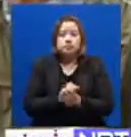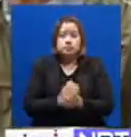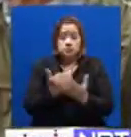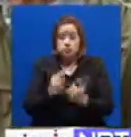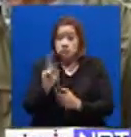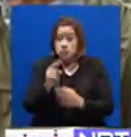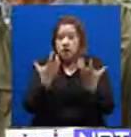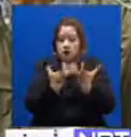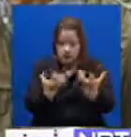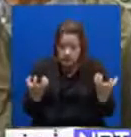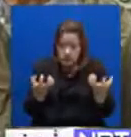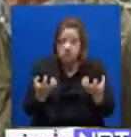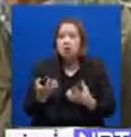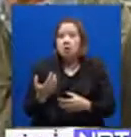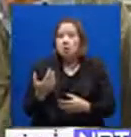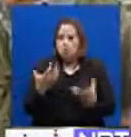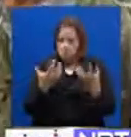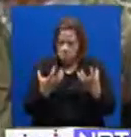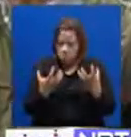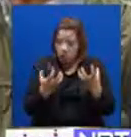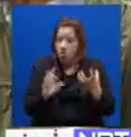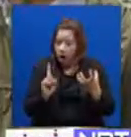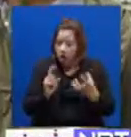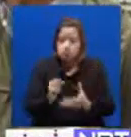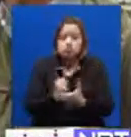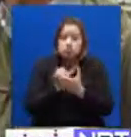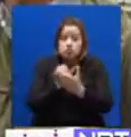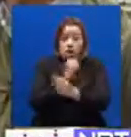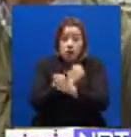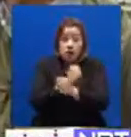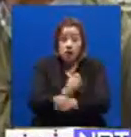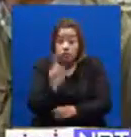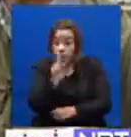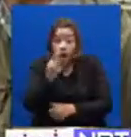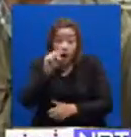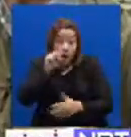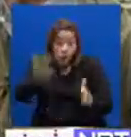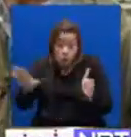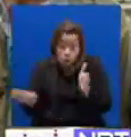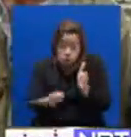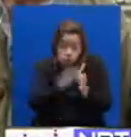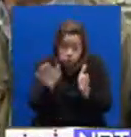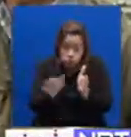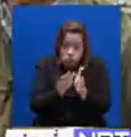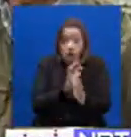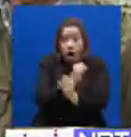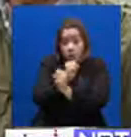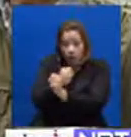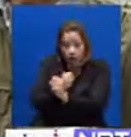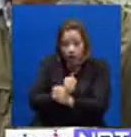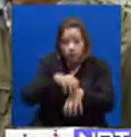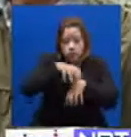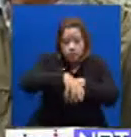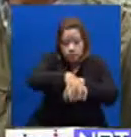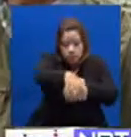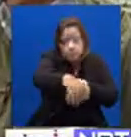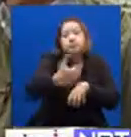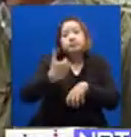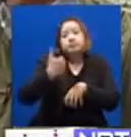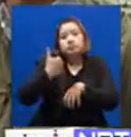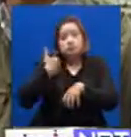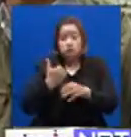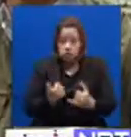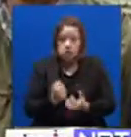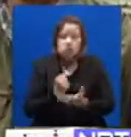ำหินก้อนใหญ่นะครับเพื่อที่จะไปกั้นคลื่นบางจุดที่เป็นจุดล่อแหลมสำหรับบ้านเรือนอยู่ 3-4 จุดนะครับตอนนี้ก